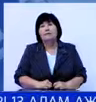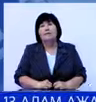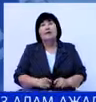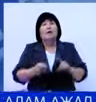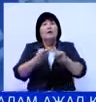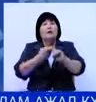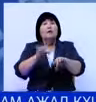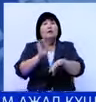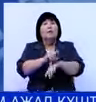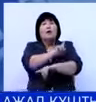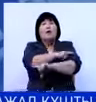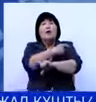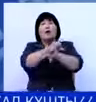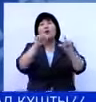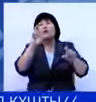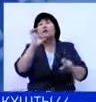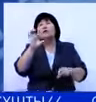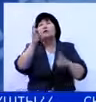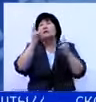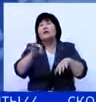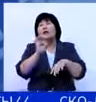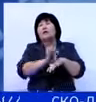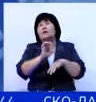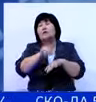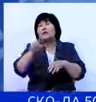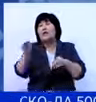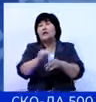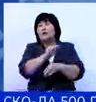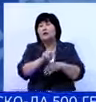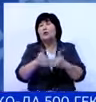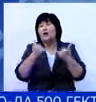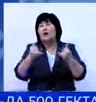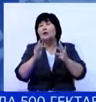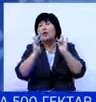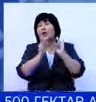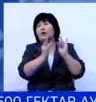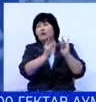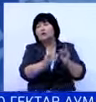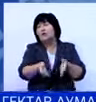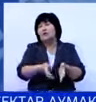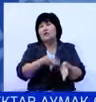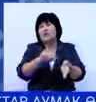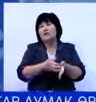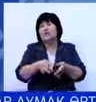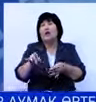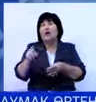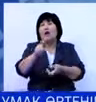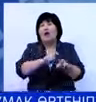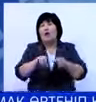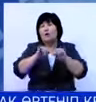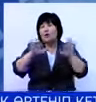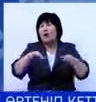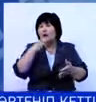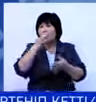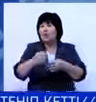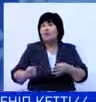Жұқпалы аурулар ауруханасында коронавируске шалдыққан науқастарды емдеуге арналған төсек орны жеткіліксіз деген қауесет тарауда. Жауапты